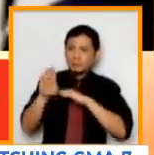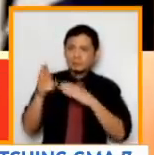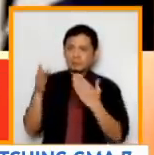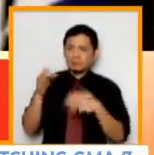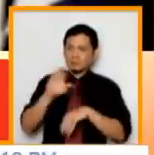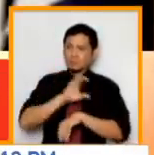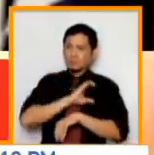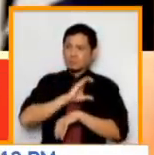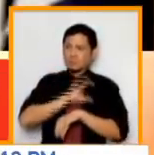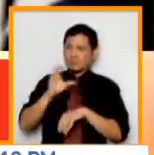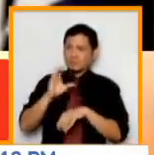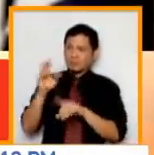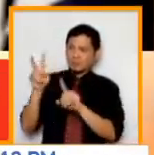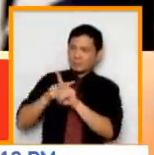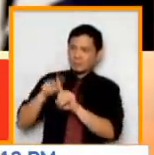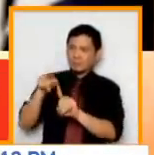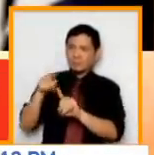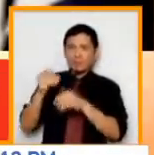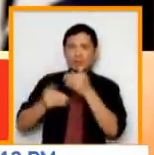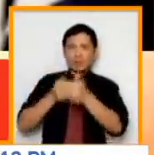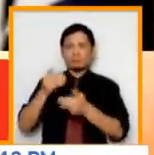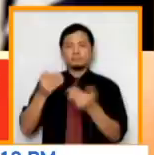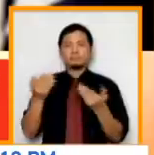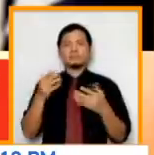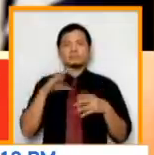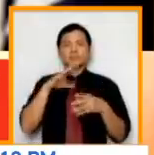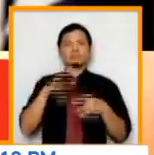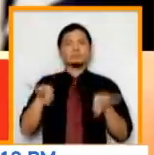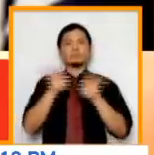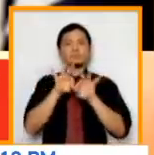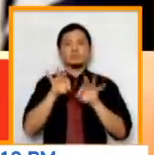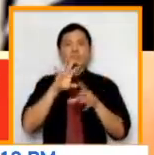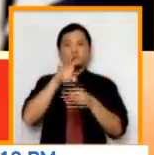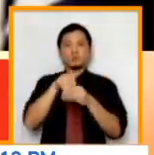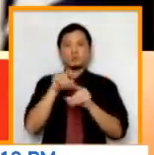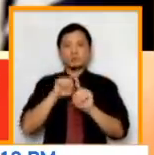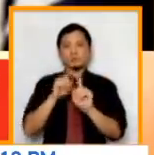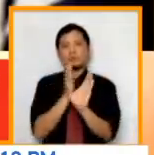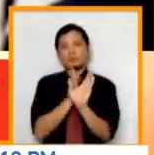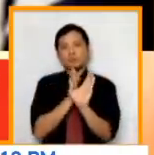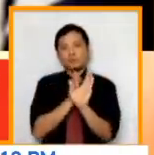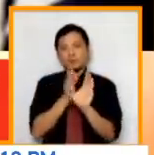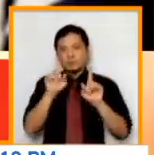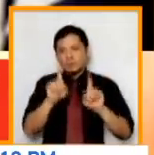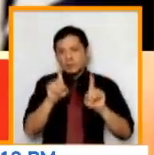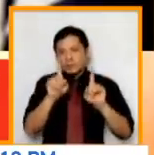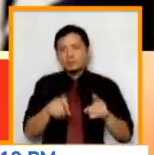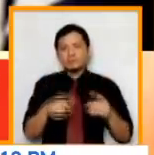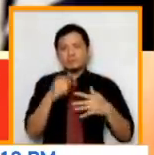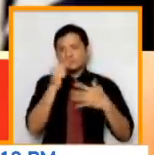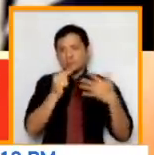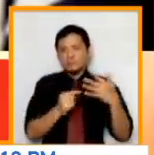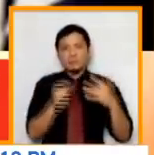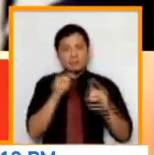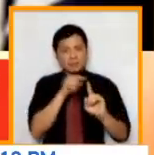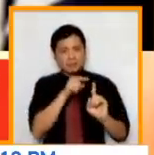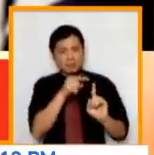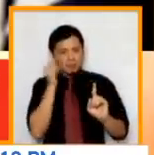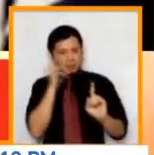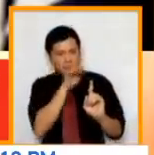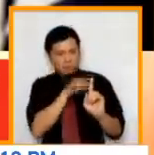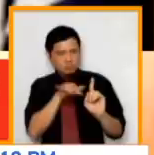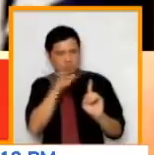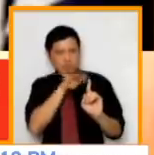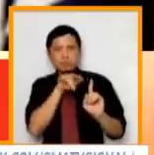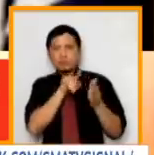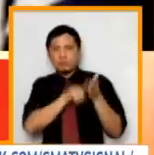kasama na rin yung neuropsychiatric test. Ang pinagmamalaki nito mga pulis na ito or nitong mga sindikato na ito sa paghikayat na magpasok sa pulis,